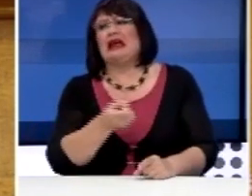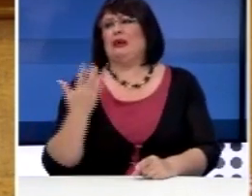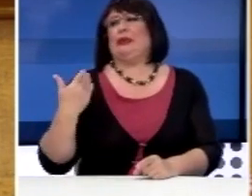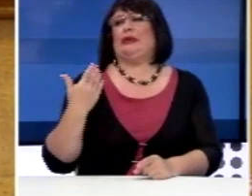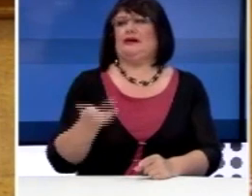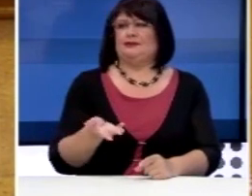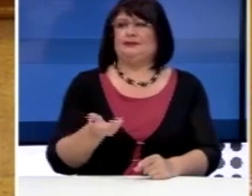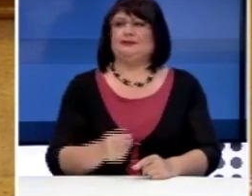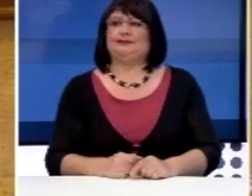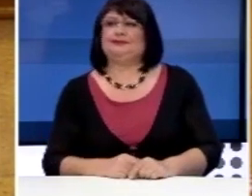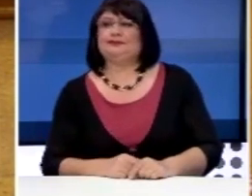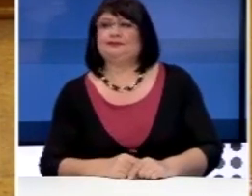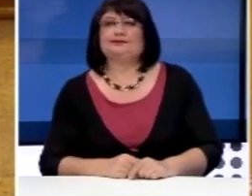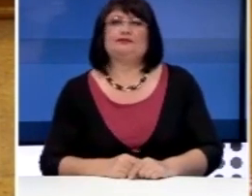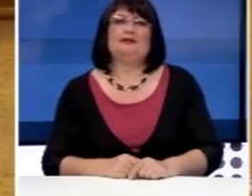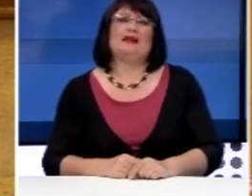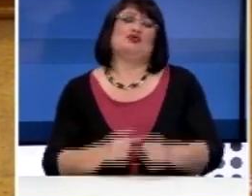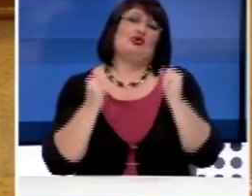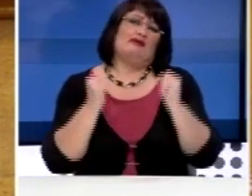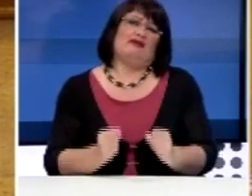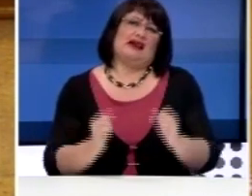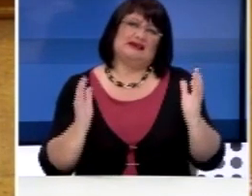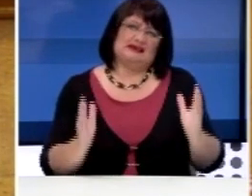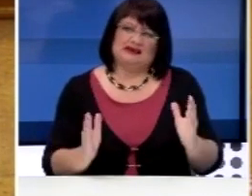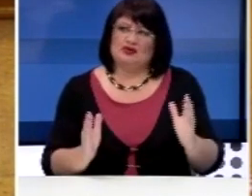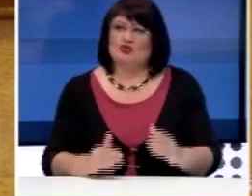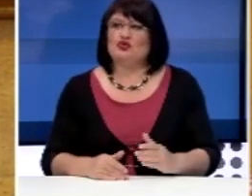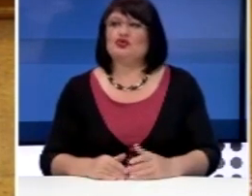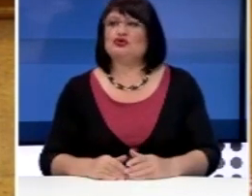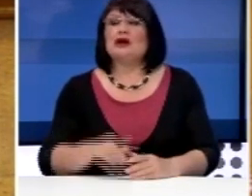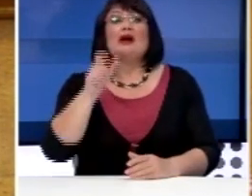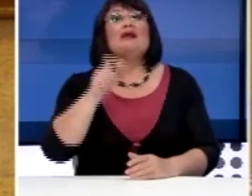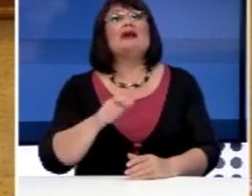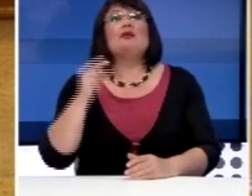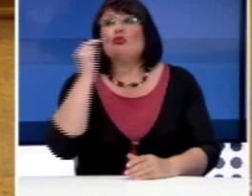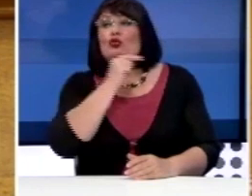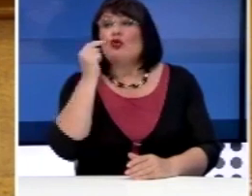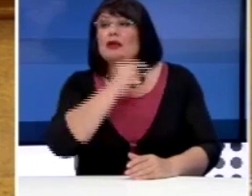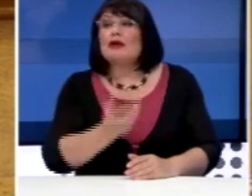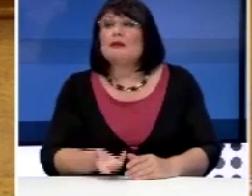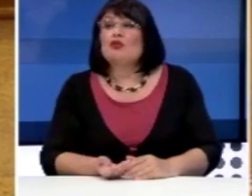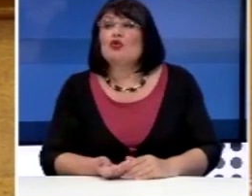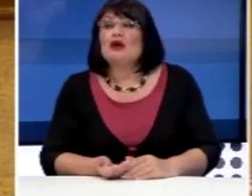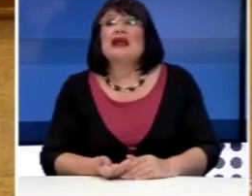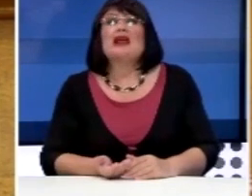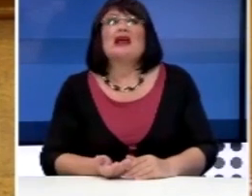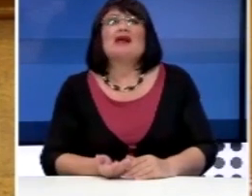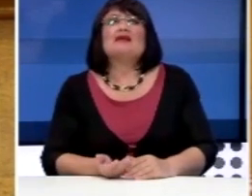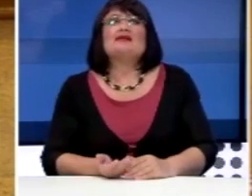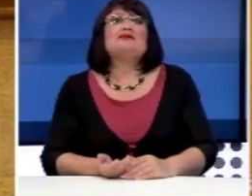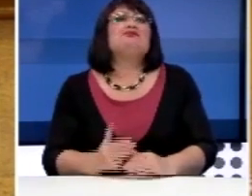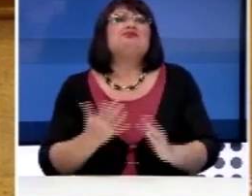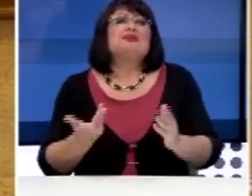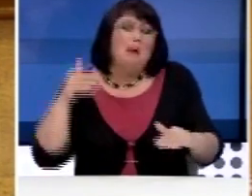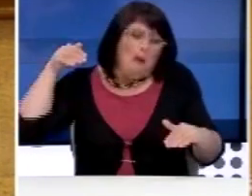πλέον βασιλικότερους του βασιλέως, όπου ένας μετά τον άλλον έκαναν τα πιο μεγάλα βήματα προς